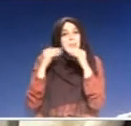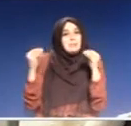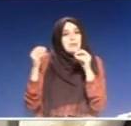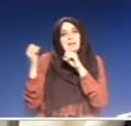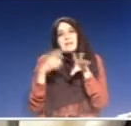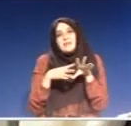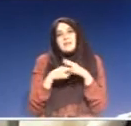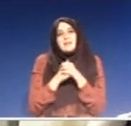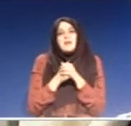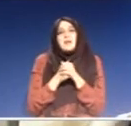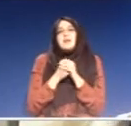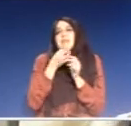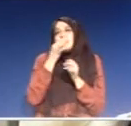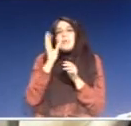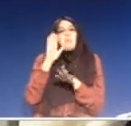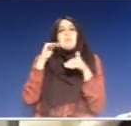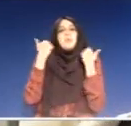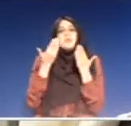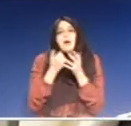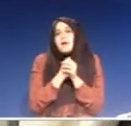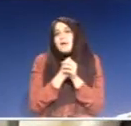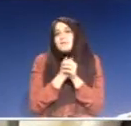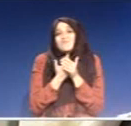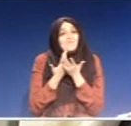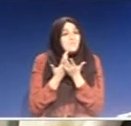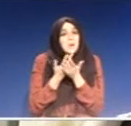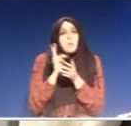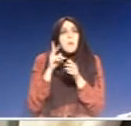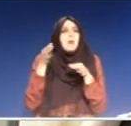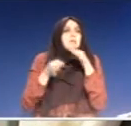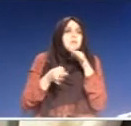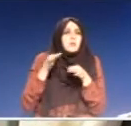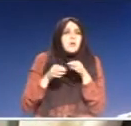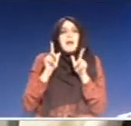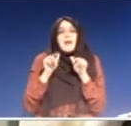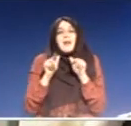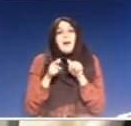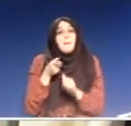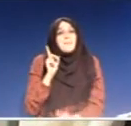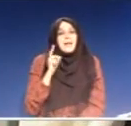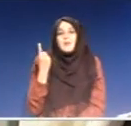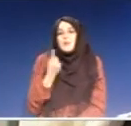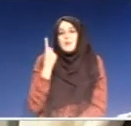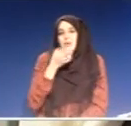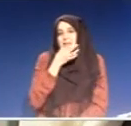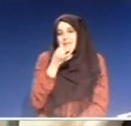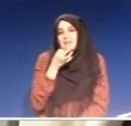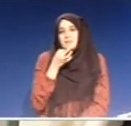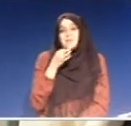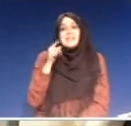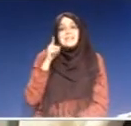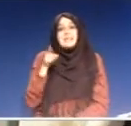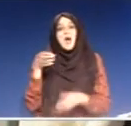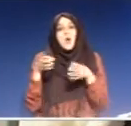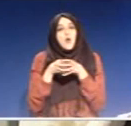أننا لسنا في حاجة إلى لجان. لماذا؟ عندنا قضاء، عندنا محاكم. ولكن في كل مرة نقول هذه